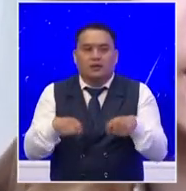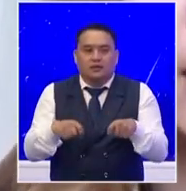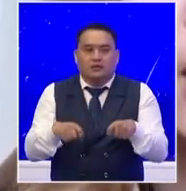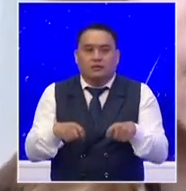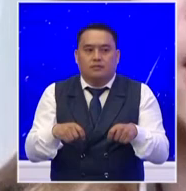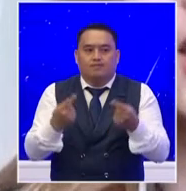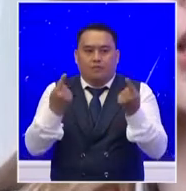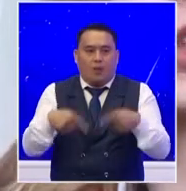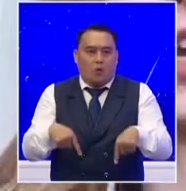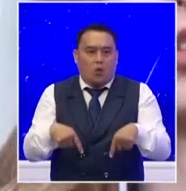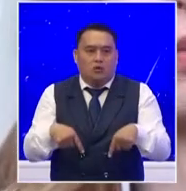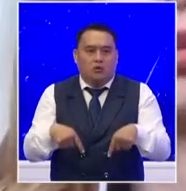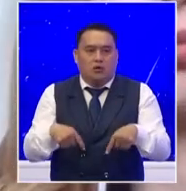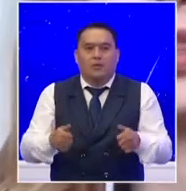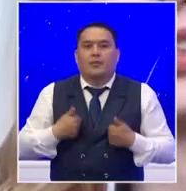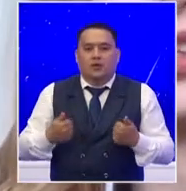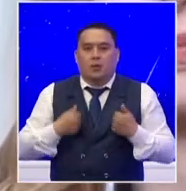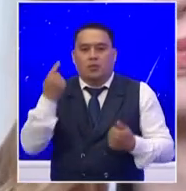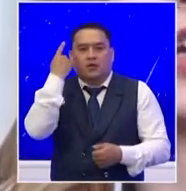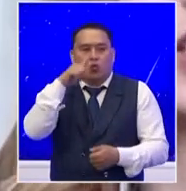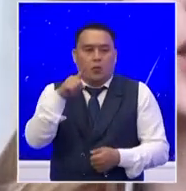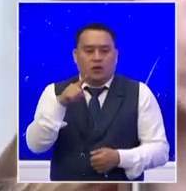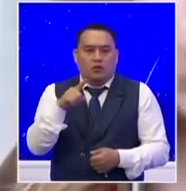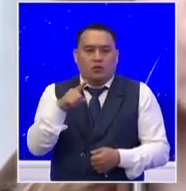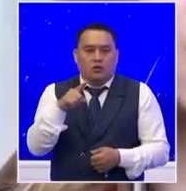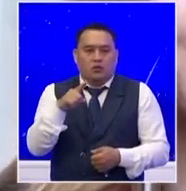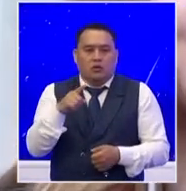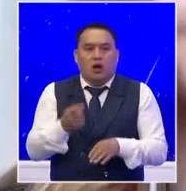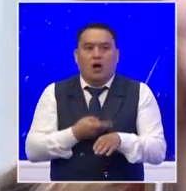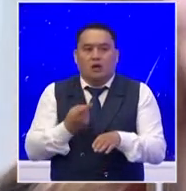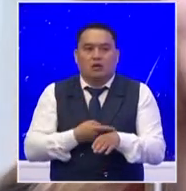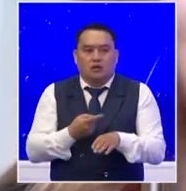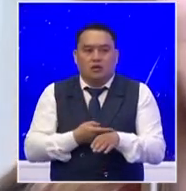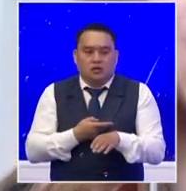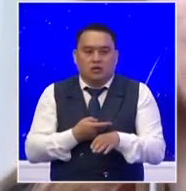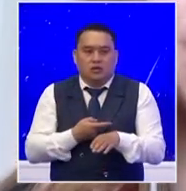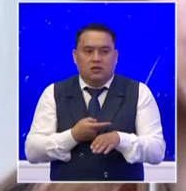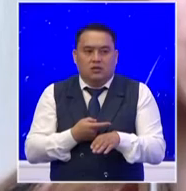настолько упала, и они пытаются придумать, как из картошки вывести